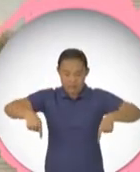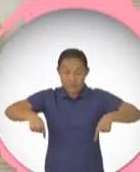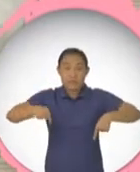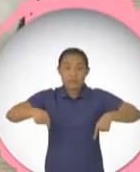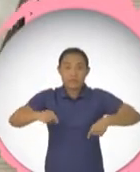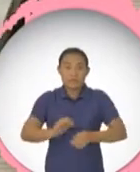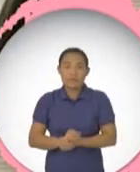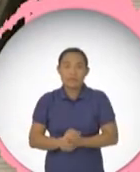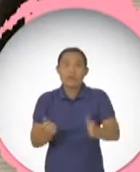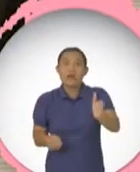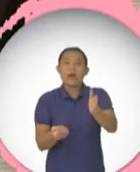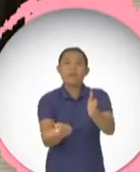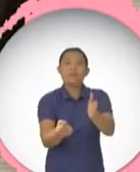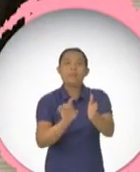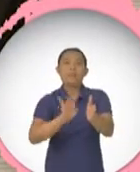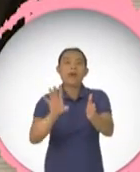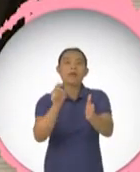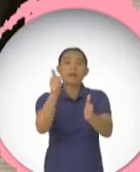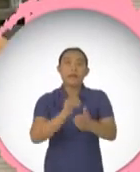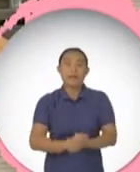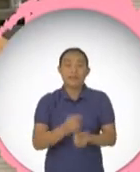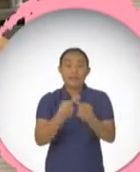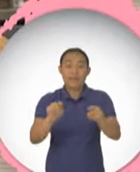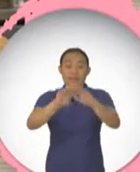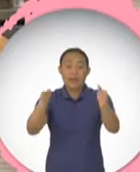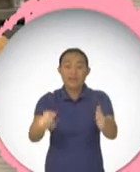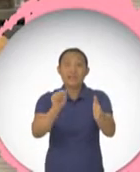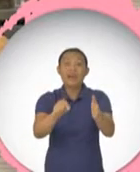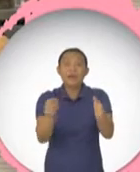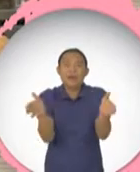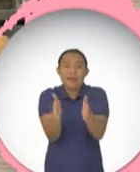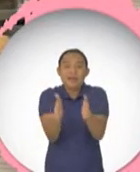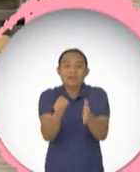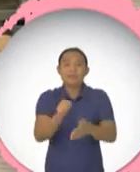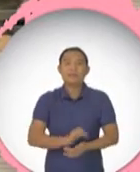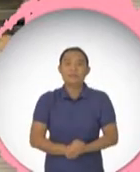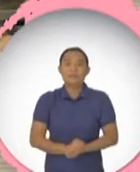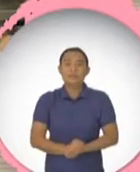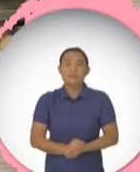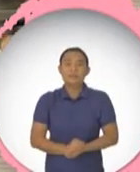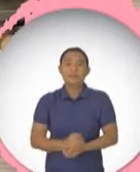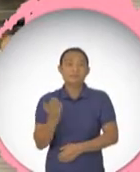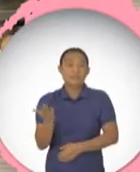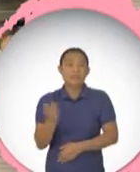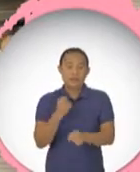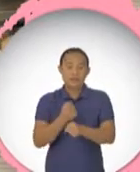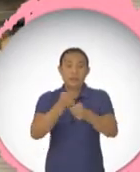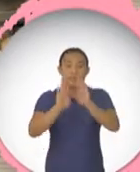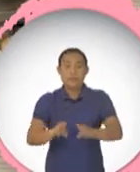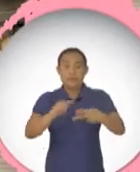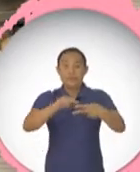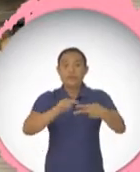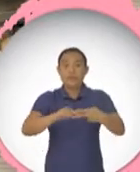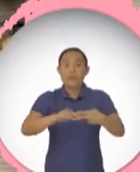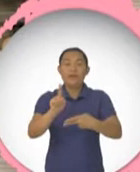อบไปทีเดียวเลยนะคะเพียงแต่ว่าวันนี้เตาเราค่อนข้างเล็ก และนี่ก็คือแป้งพายชั้นที่เราเตรียมไว้นะครับทำเป็น2รูปร่างนะครับแบบ